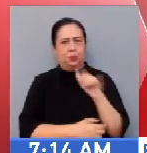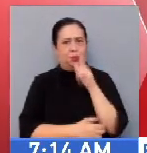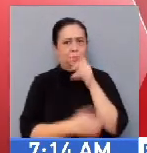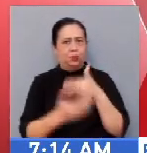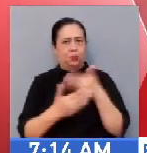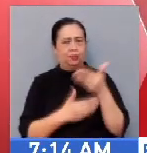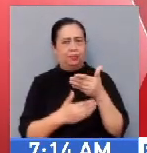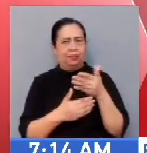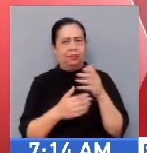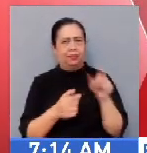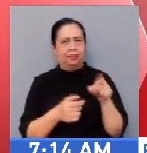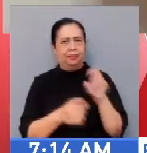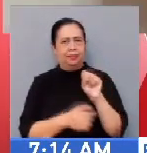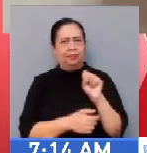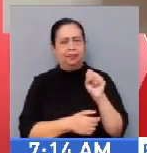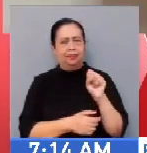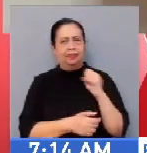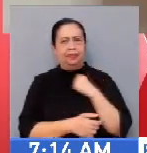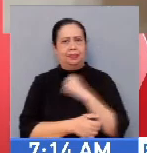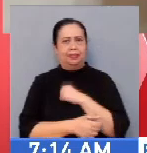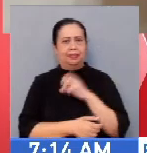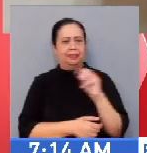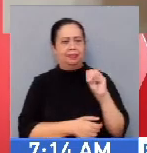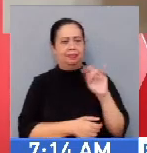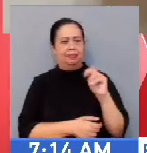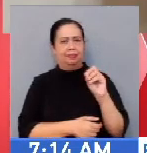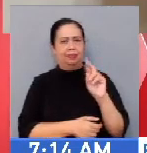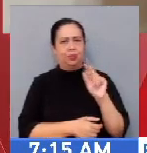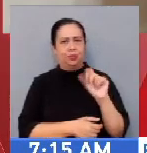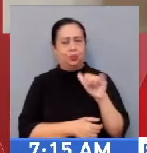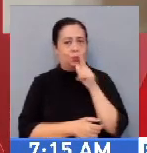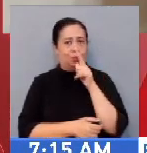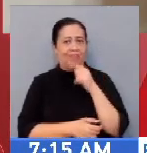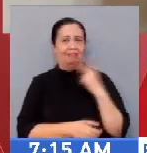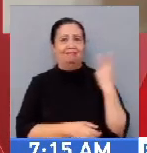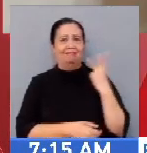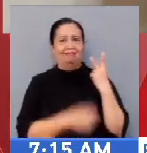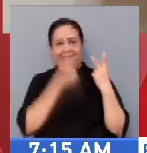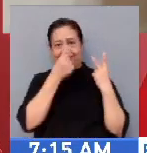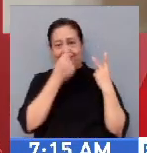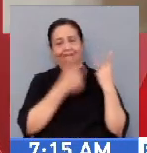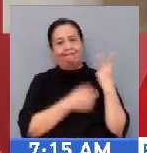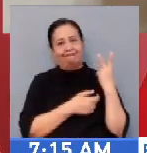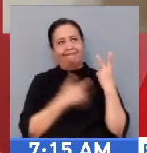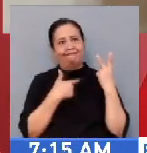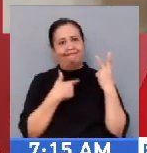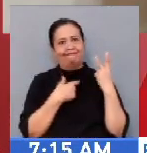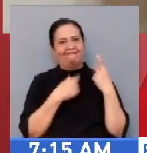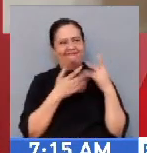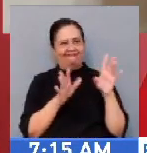dyan? Well, kaming dalawa pa lang po ang nakapag-usap para at